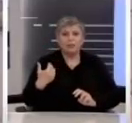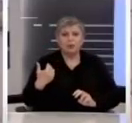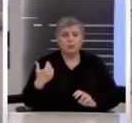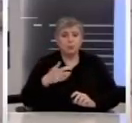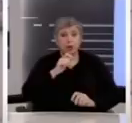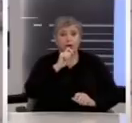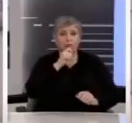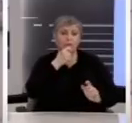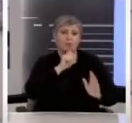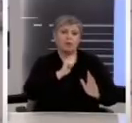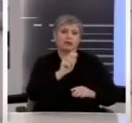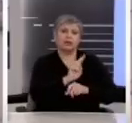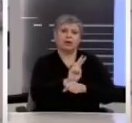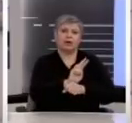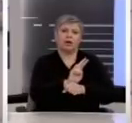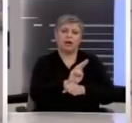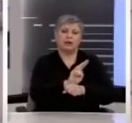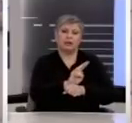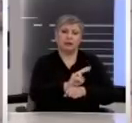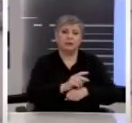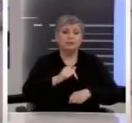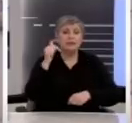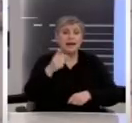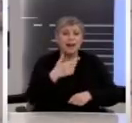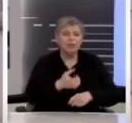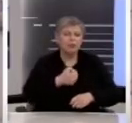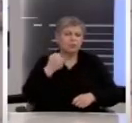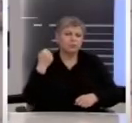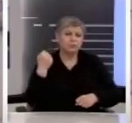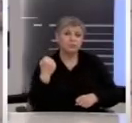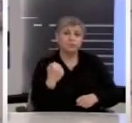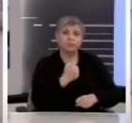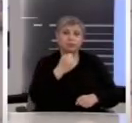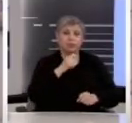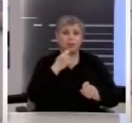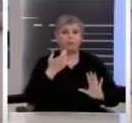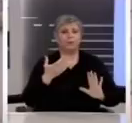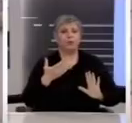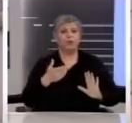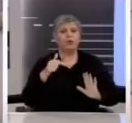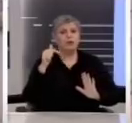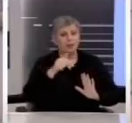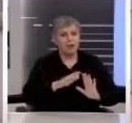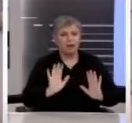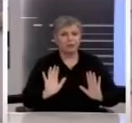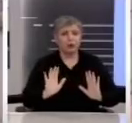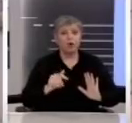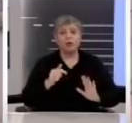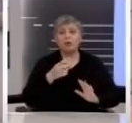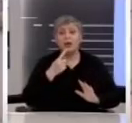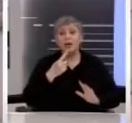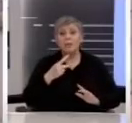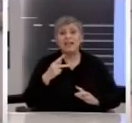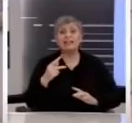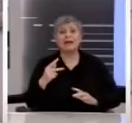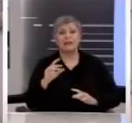απόρριτα έγγραφα, όχι προφανώς για άκρως απόρριτα έγγραφα ή έτνα ή οτιδήποτε άλλο. Αυτή ήταν η τοποθέτηση του